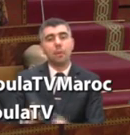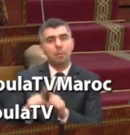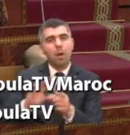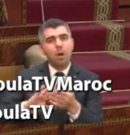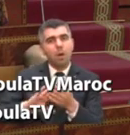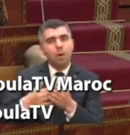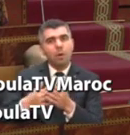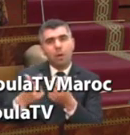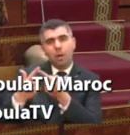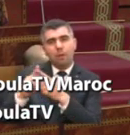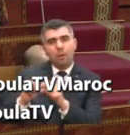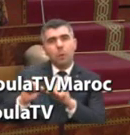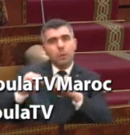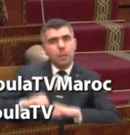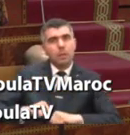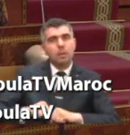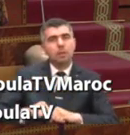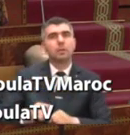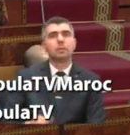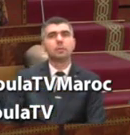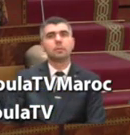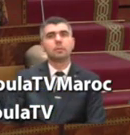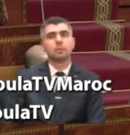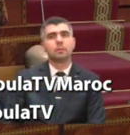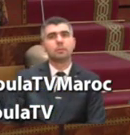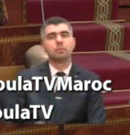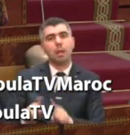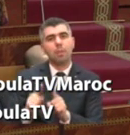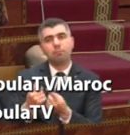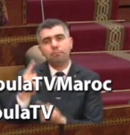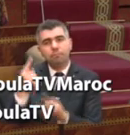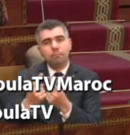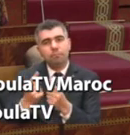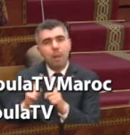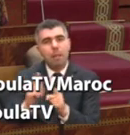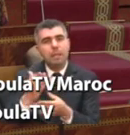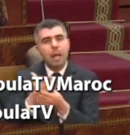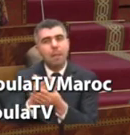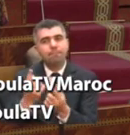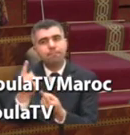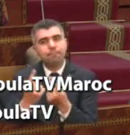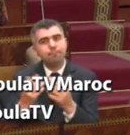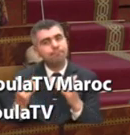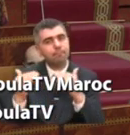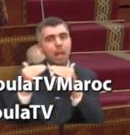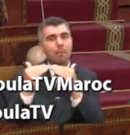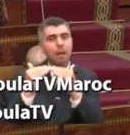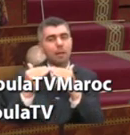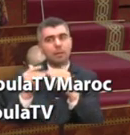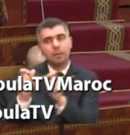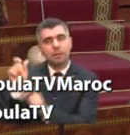السيناريوهات اللي تتقبل. راه كاين لسبب ما تتقصى، حنا كنطلبوا غير تكافؤ الفرص بين هاد